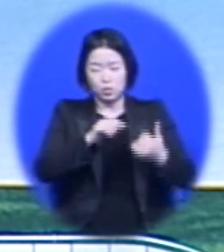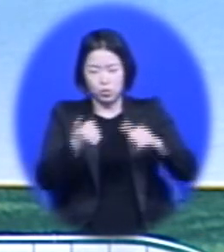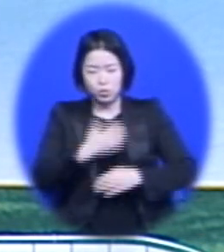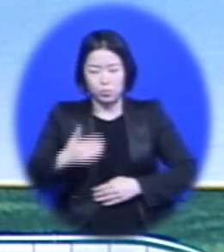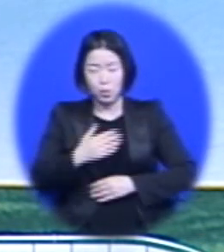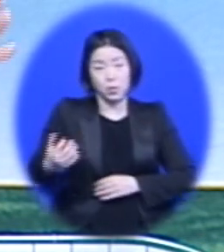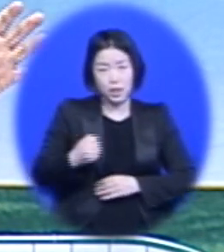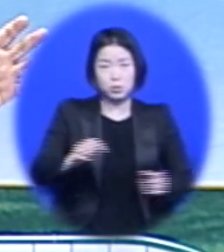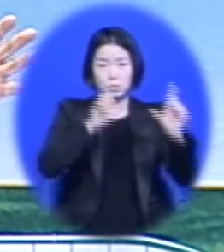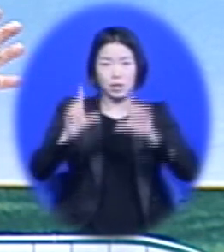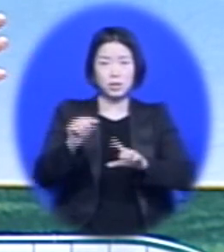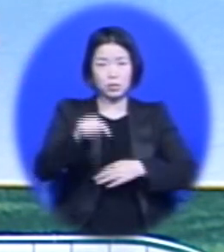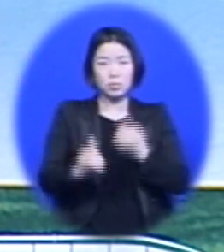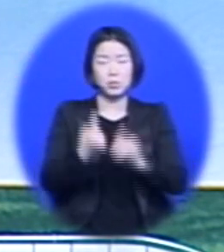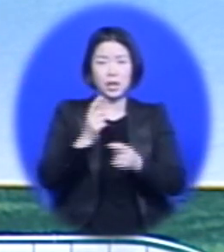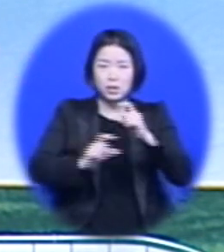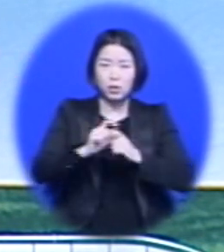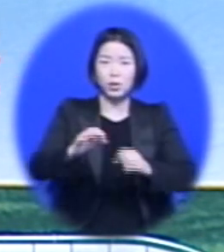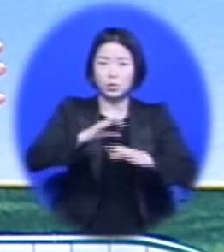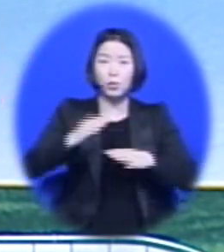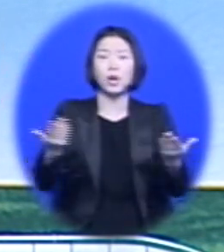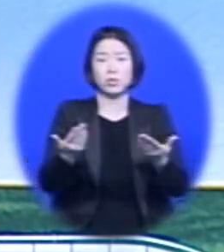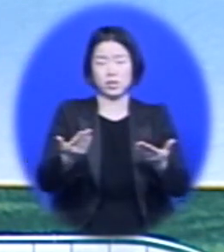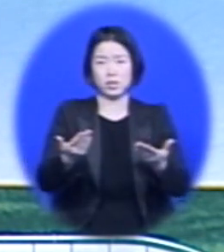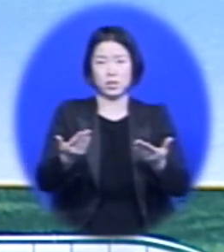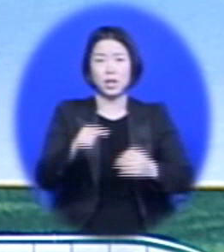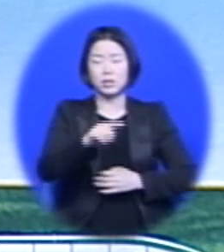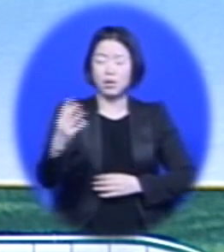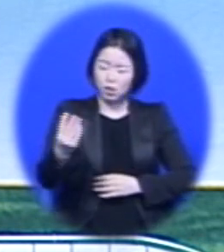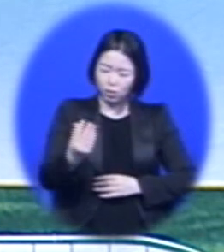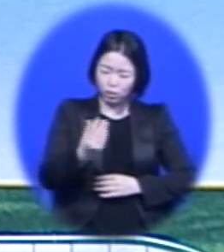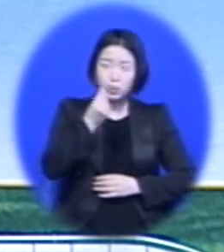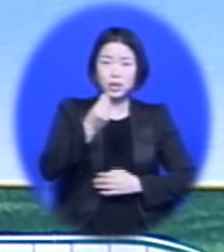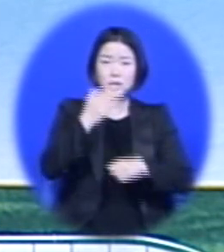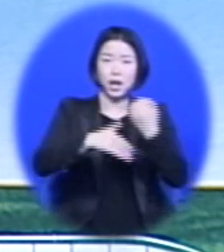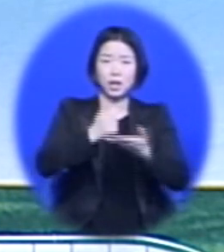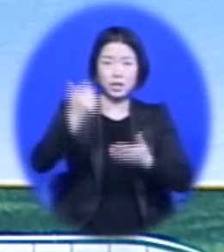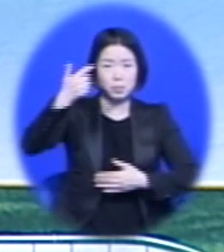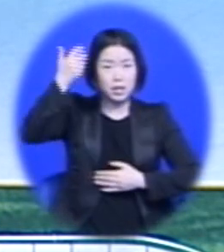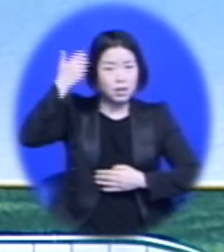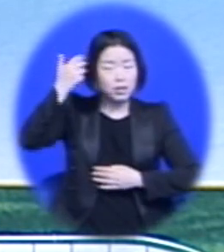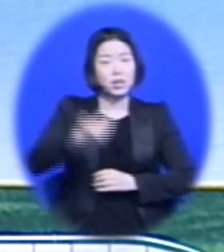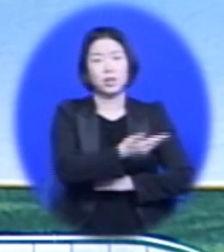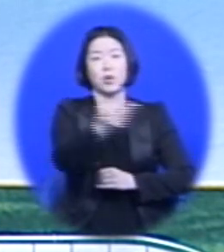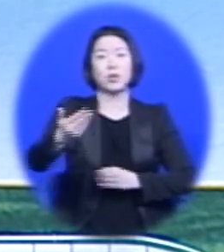사는 것보다 더 놀라운 일이 있습니다. 그것은 거룩하신 하나님의 영이 여러분 속에 계신